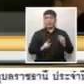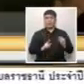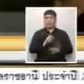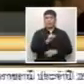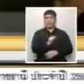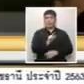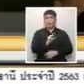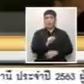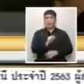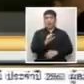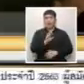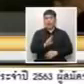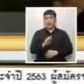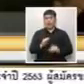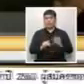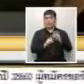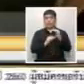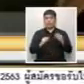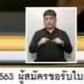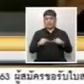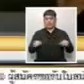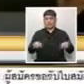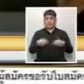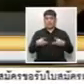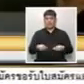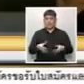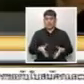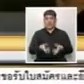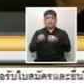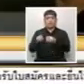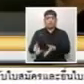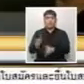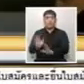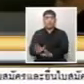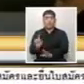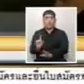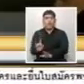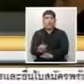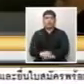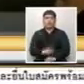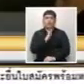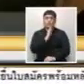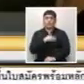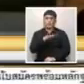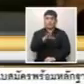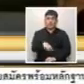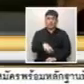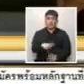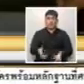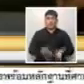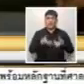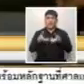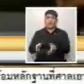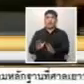แรกเนี่ยผู้ว่าจ้างไม่ได้ถูกกำหนดเอาไว้ว่าจะให้ดินเนี่ยไปทิ้งที่ไหนพอถึงเวลาที่จะต้องใช้สถานที่ในการทิ้งดินจ